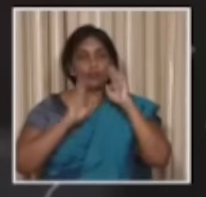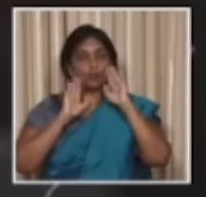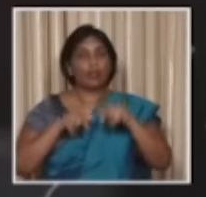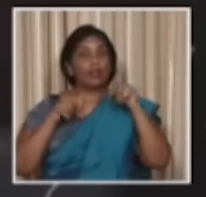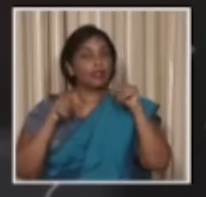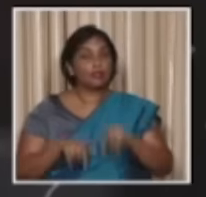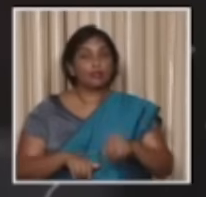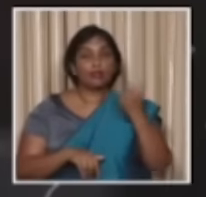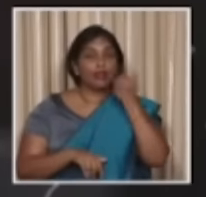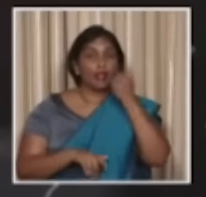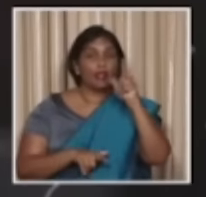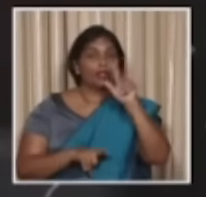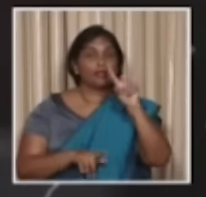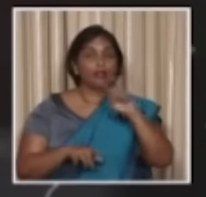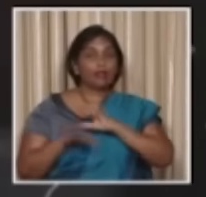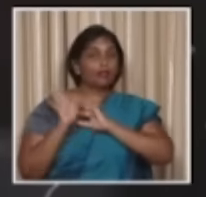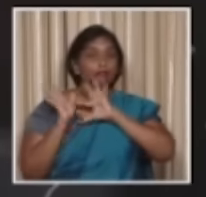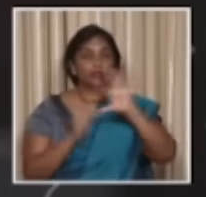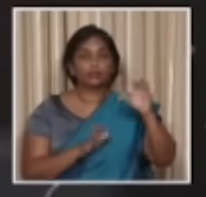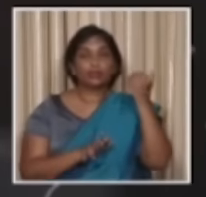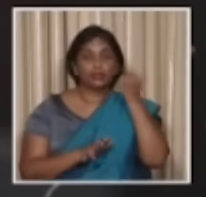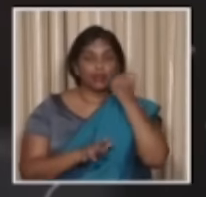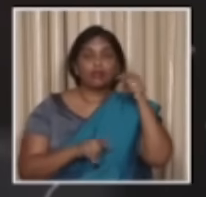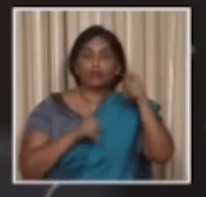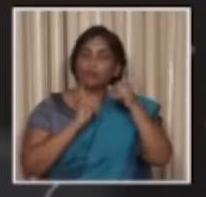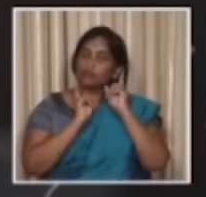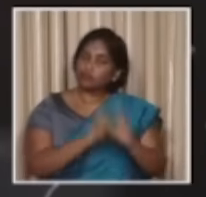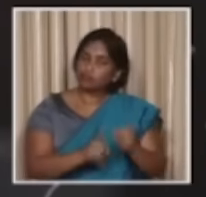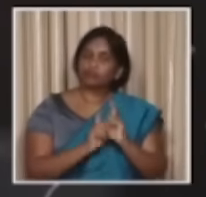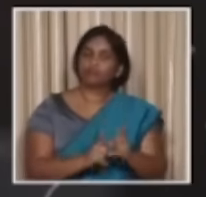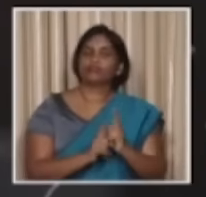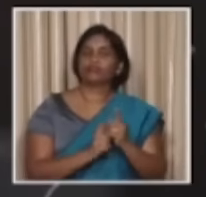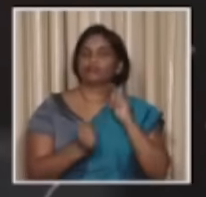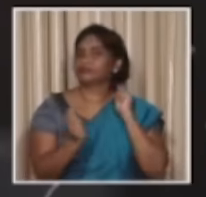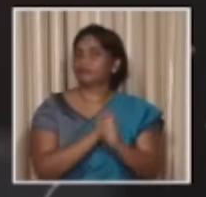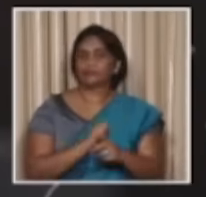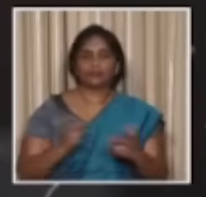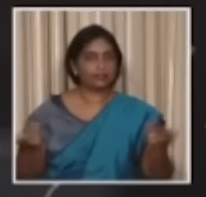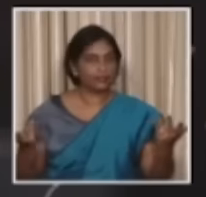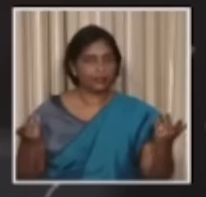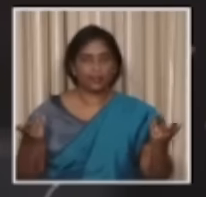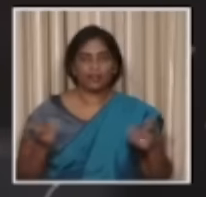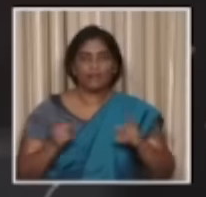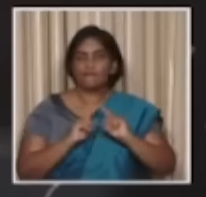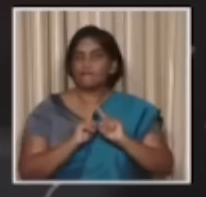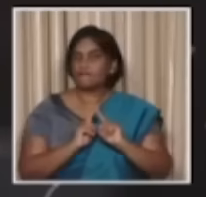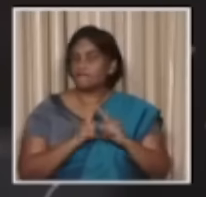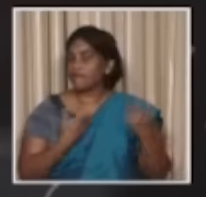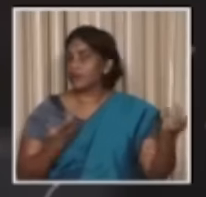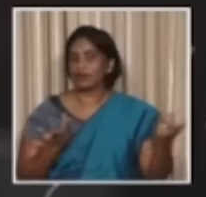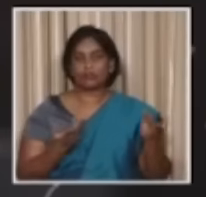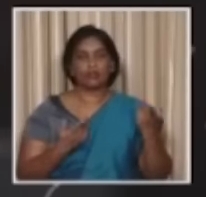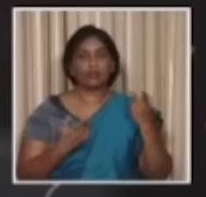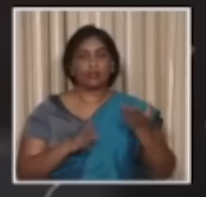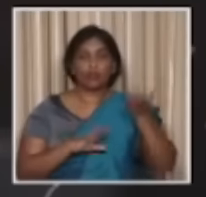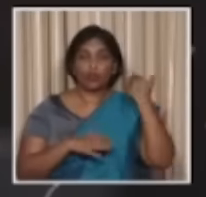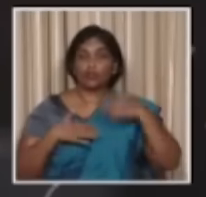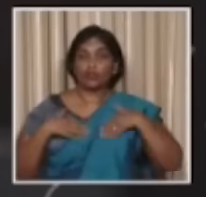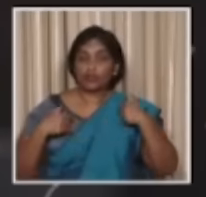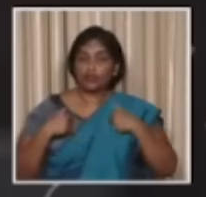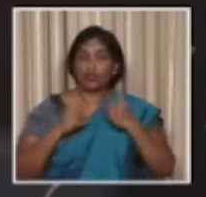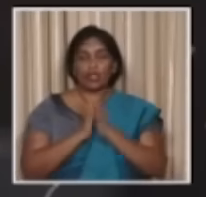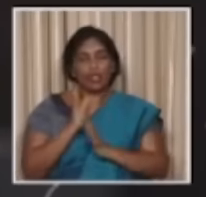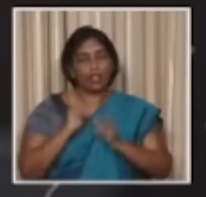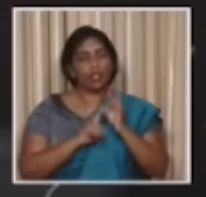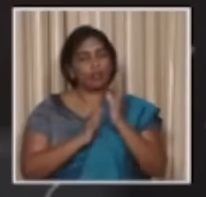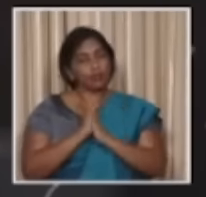ලෙඩ්ඩු බලන්න 72 වාට්ටුවට යනකොටත් තාම ඒ වාට්ටුවේ වගේම තමයි. ඒවා කිසිම දෙයක් කොච්චර හිටපු සෞඛ්‍ය අමාත්‍යවරු කවුරු